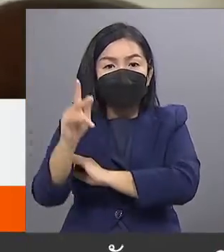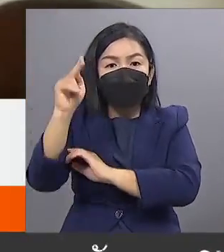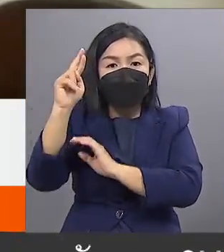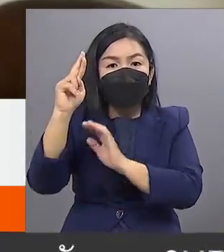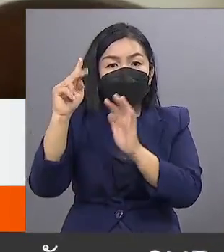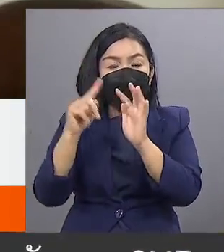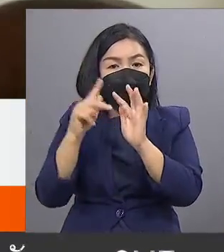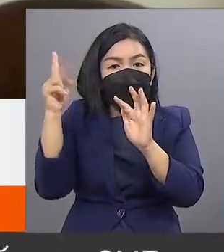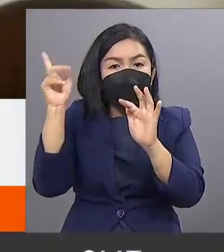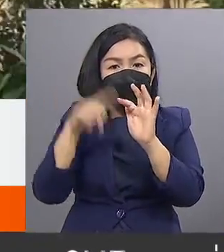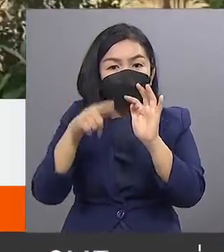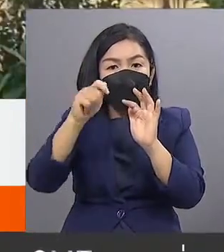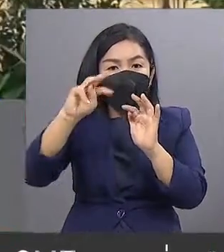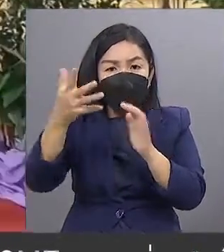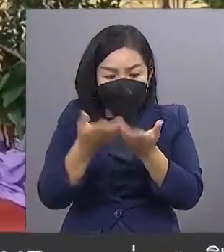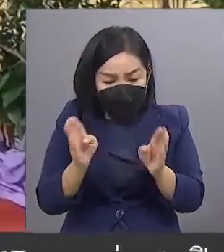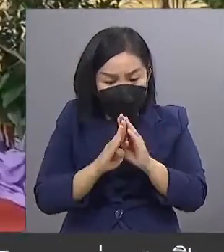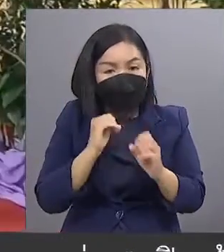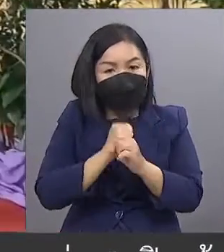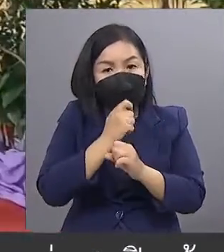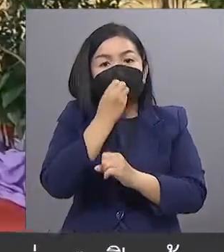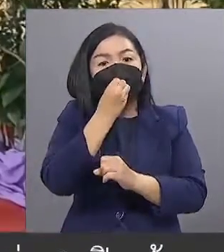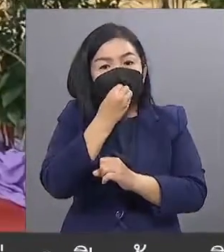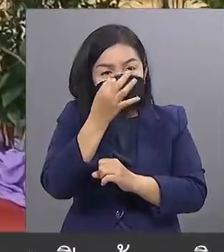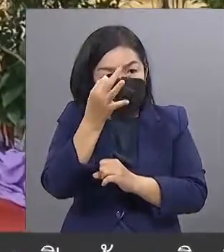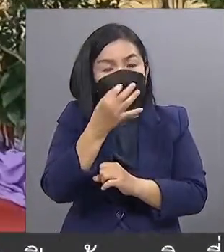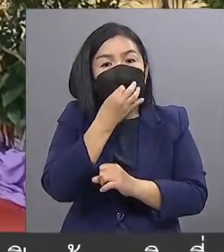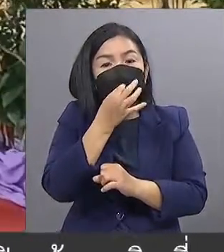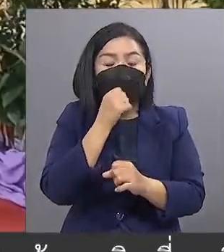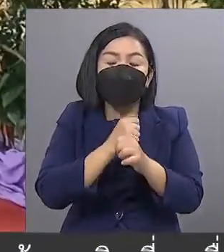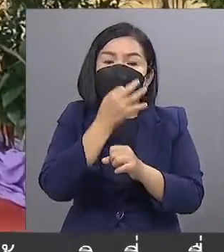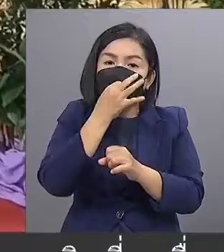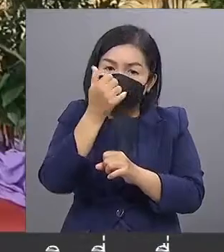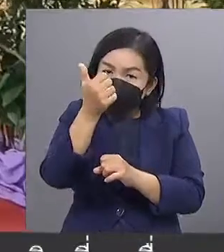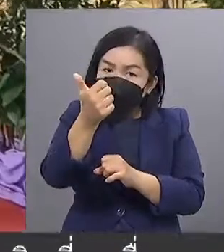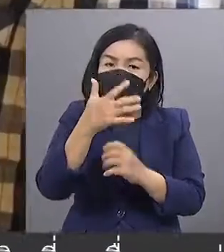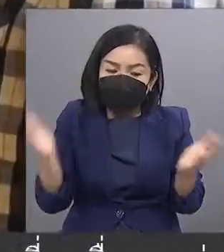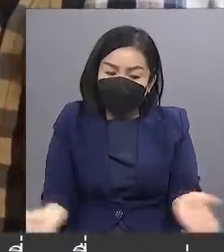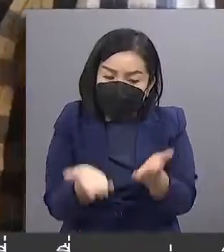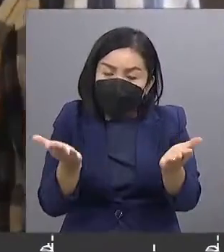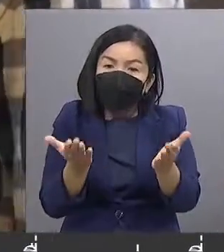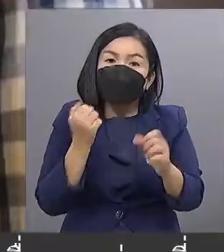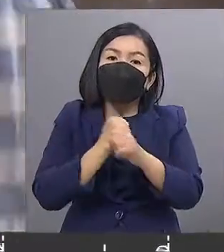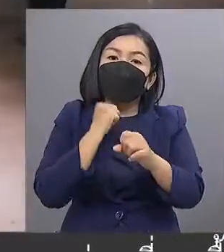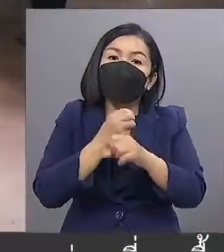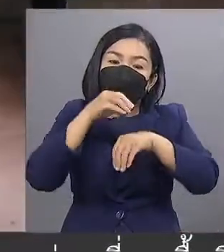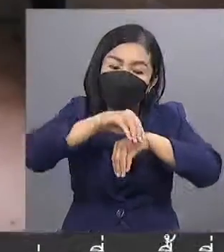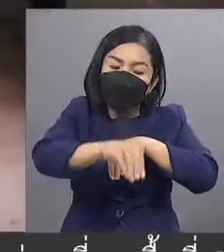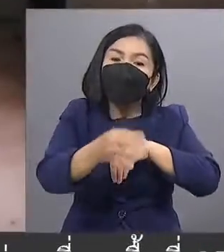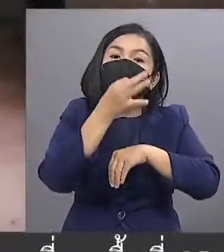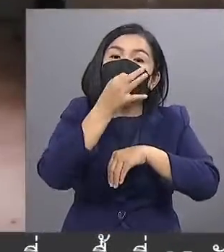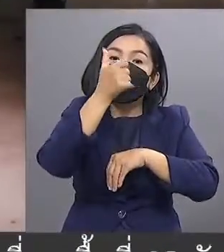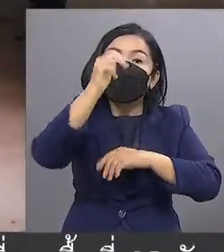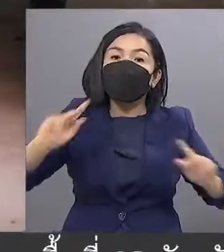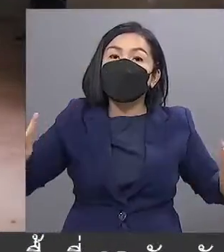เศรษฐกิจครัวเรือนจักรอิฐฐานรากได้ส่วนการสนับสนุนให้เป็นพืชเศรษฐกิจทางรัฐมนตรียุติธรรมบอกว่ายังคง